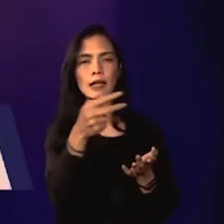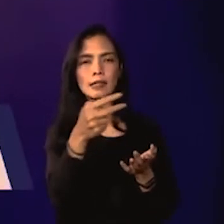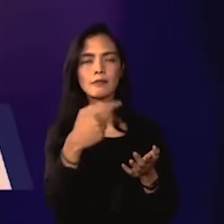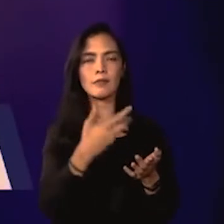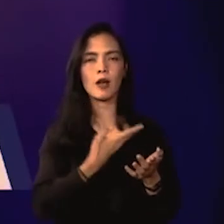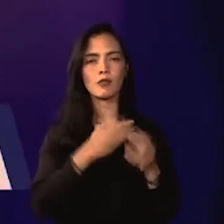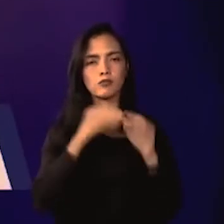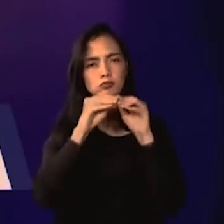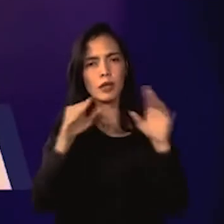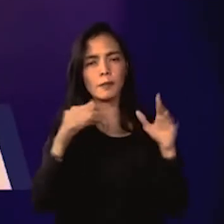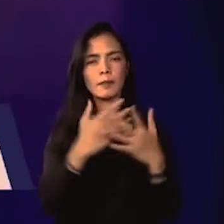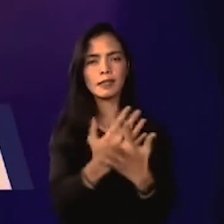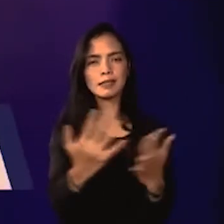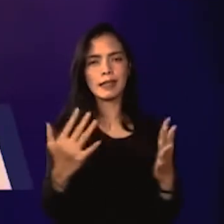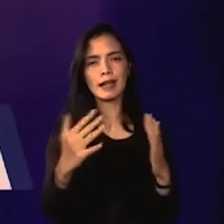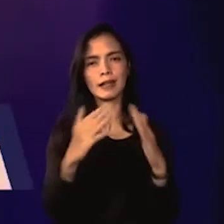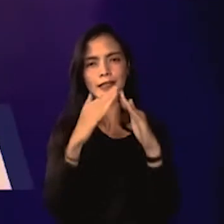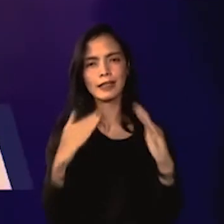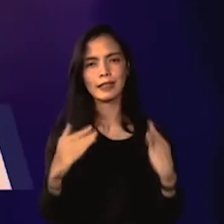kepada warga gereja,